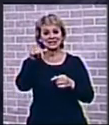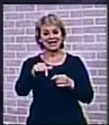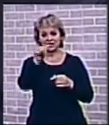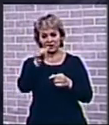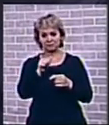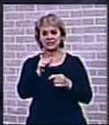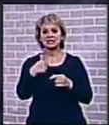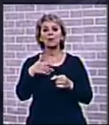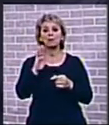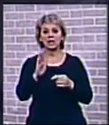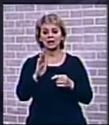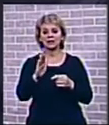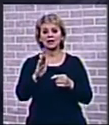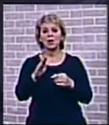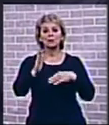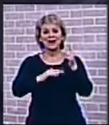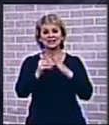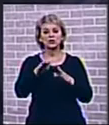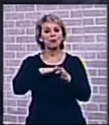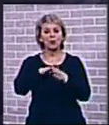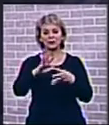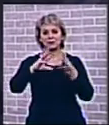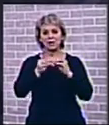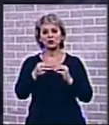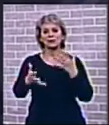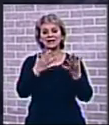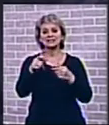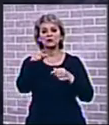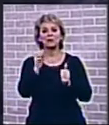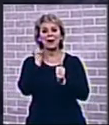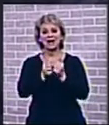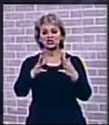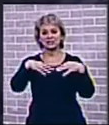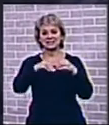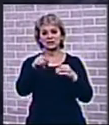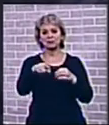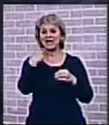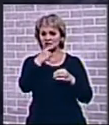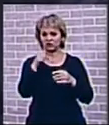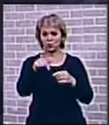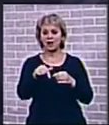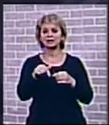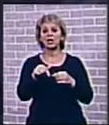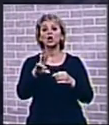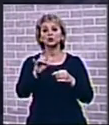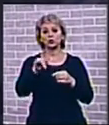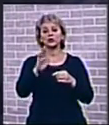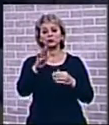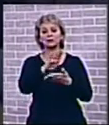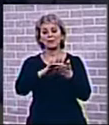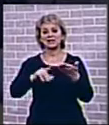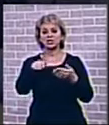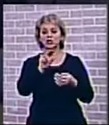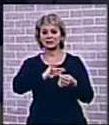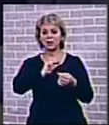этого месяца мы практически в полном объеме разберемся по каждой семье индивидуально. Ну и будем